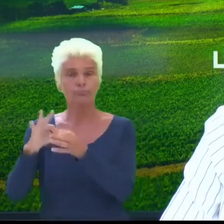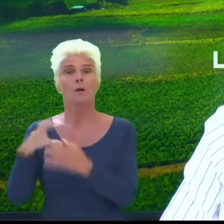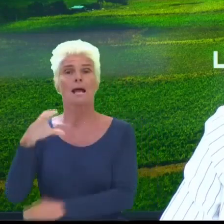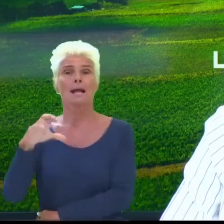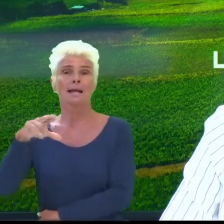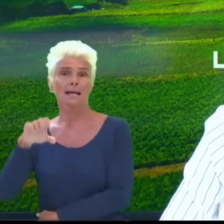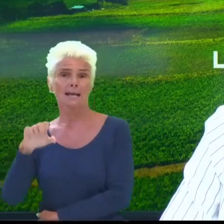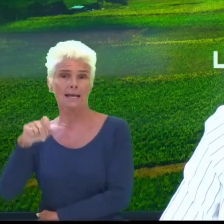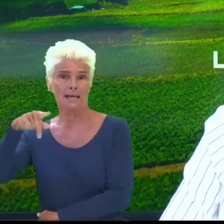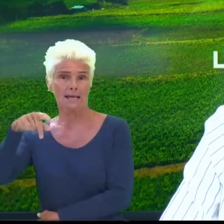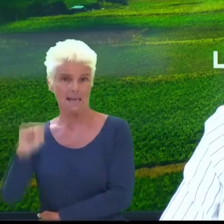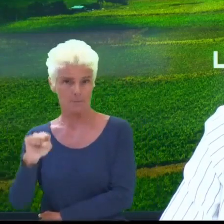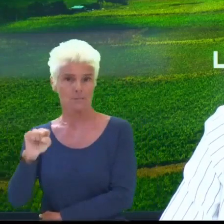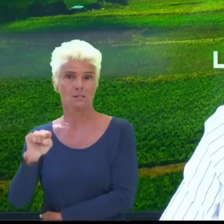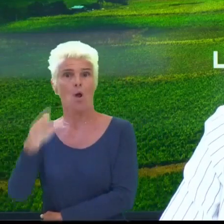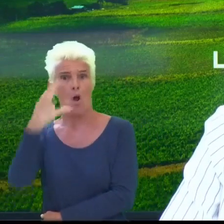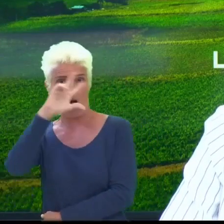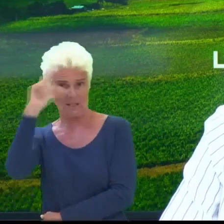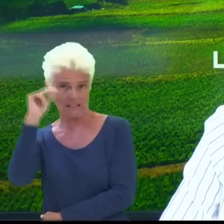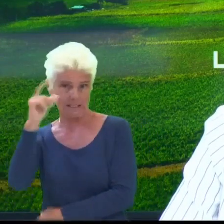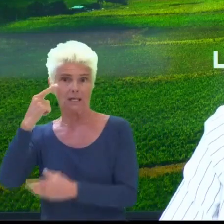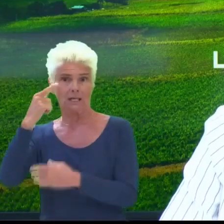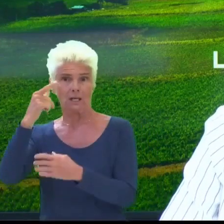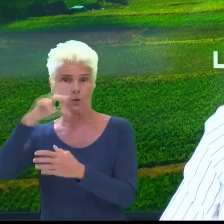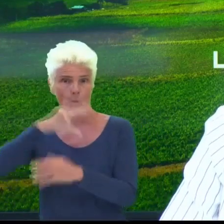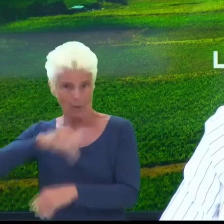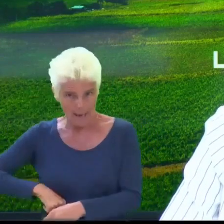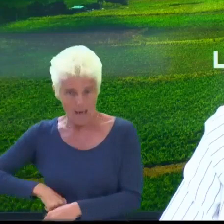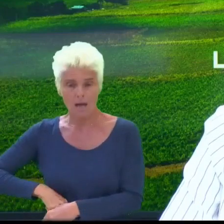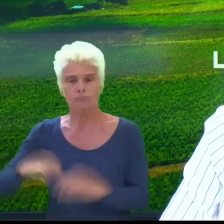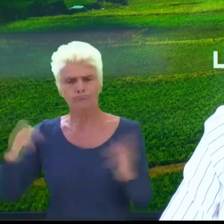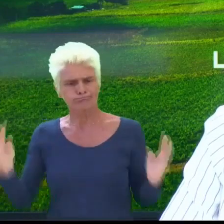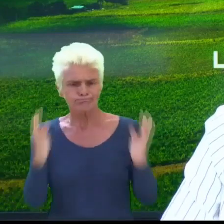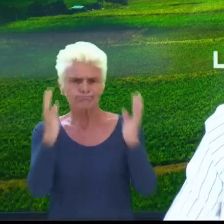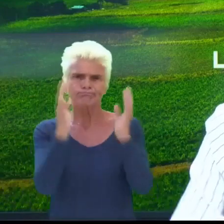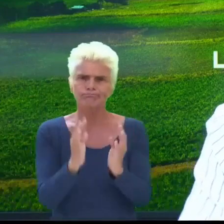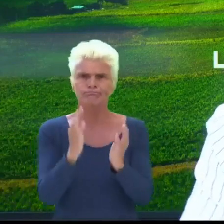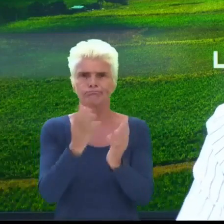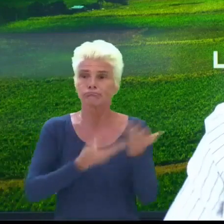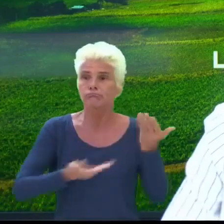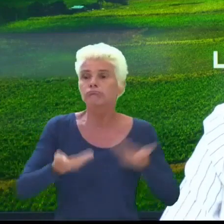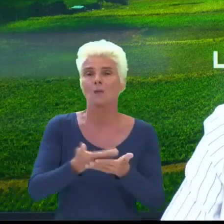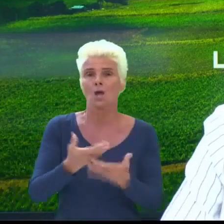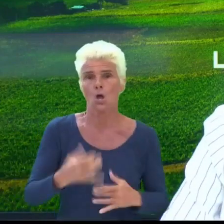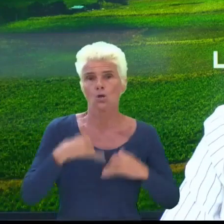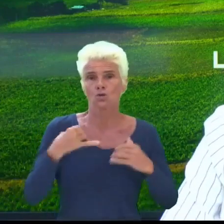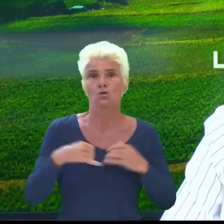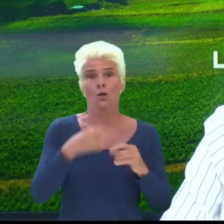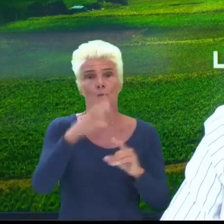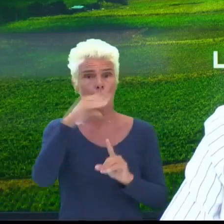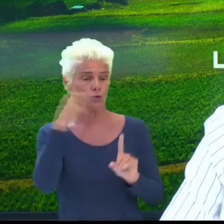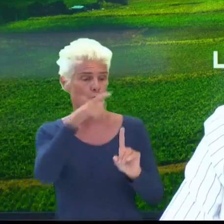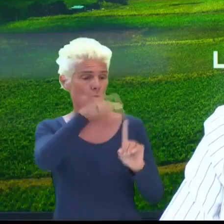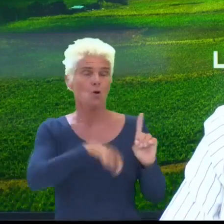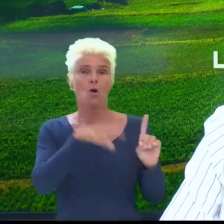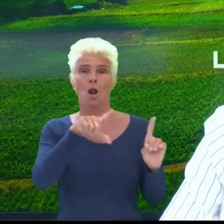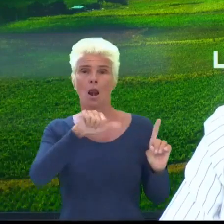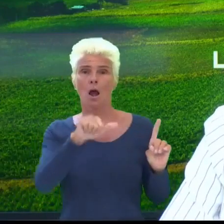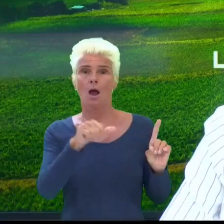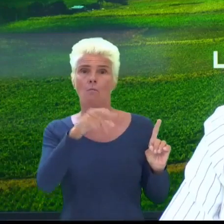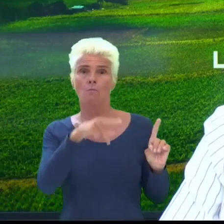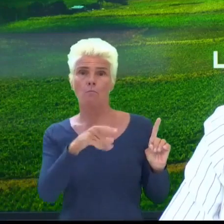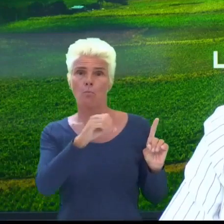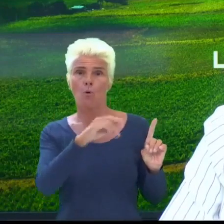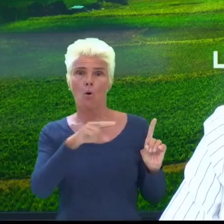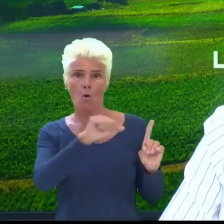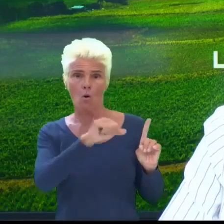antiguyane ont organisé une rencontre entre des jeunes Guadeloupéens et Jérôme Laporal athlète de haut niveau et